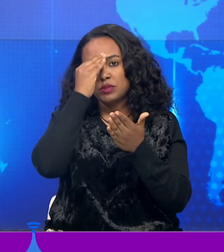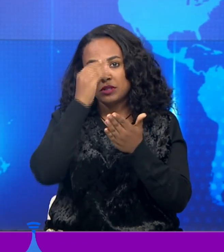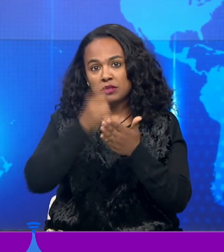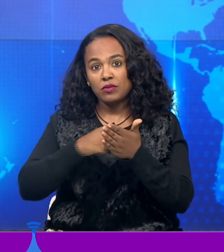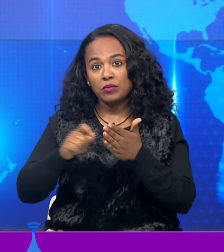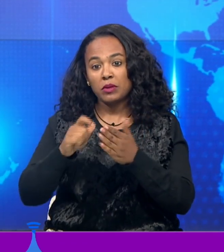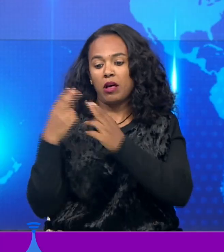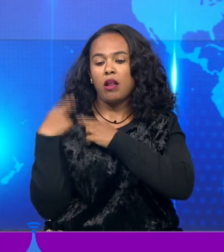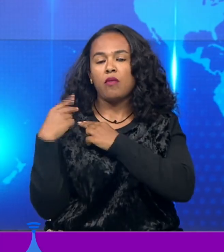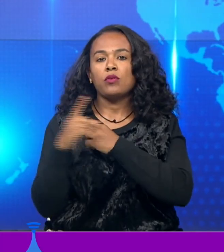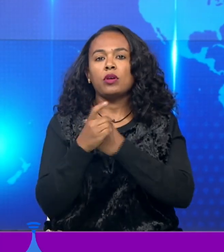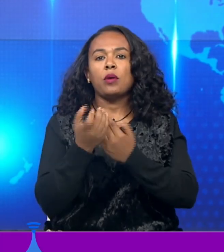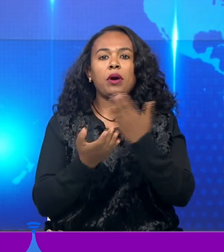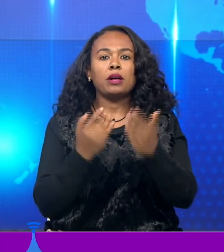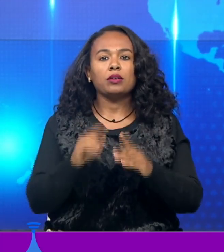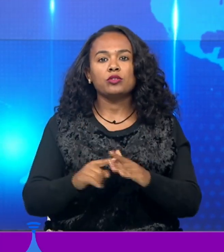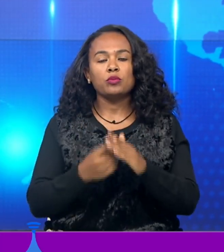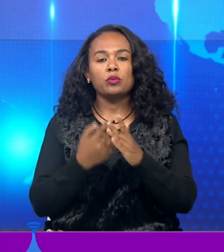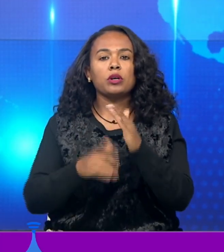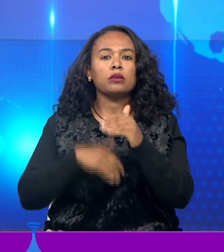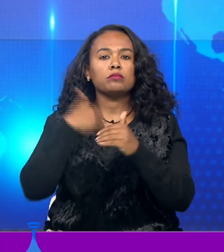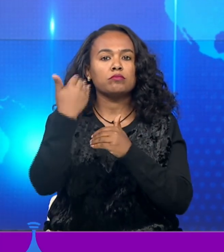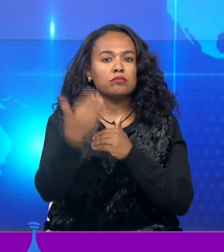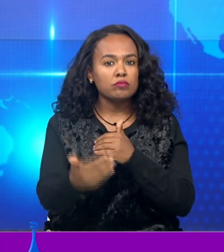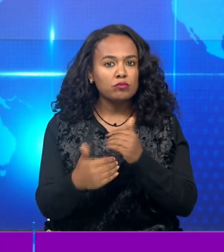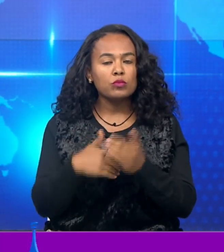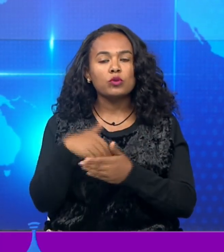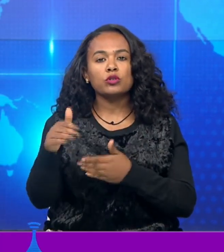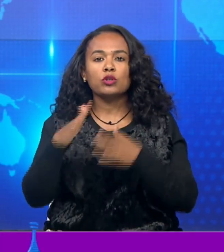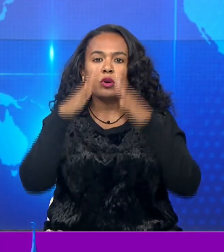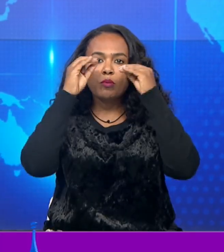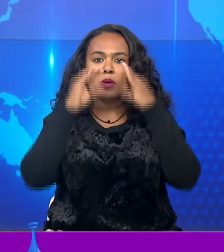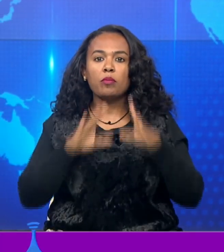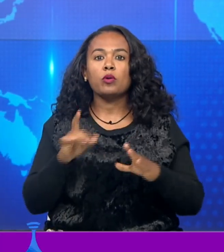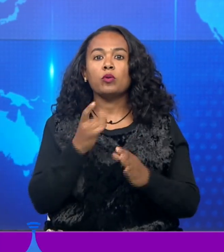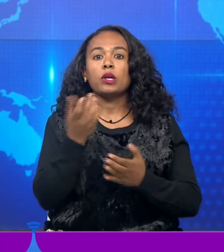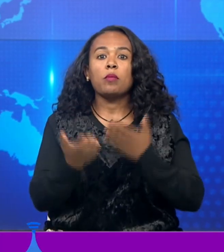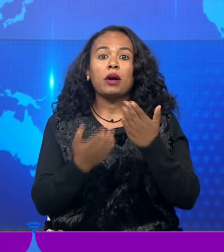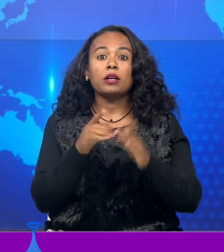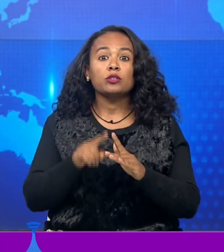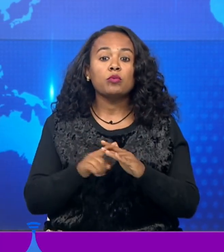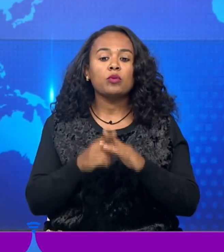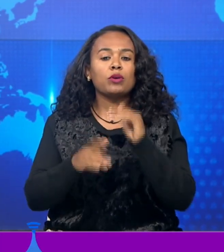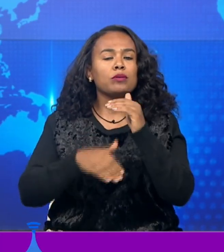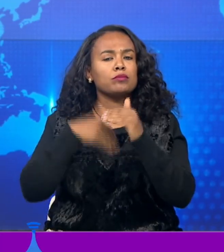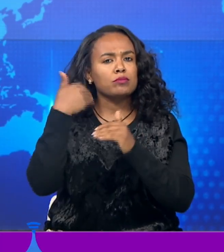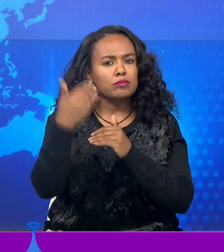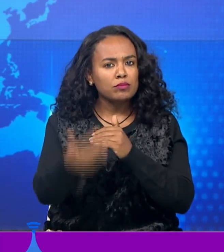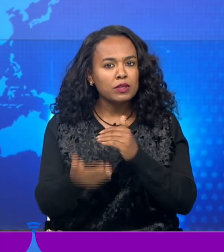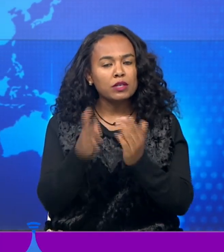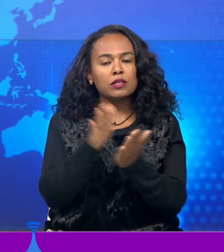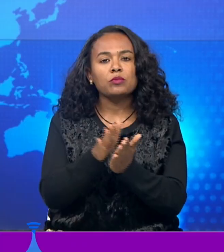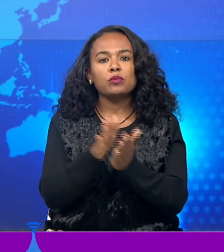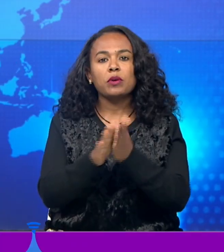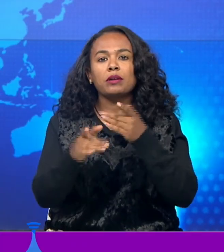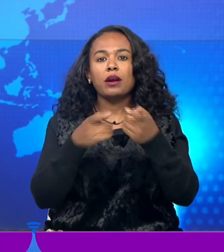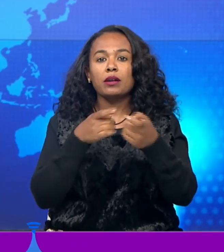ጀመርኩ። ከዛ ያንን ደግሞ ትቼ ወጥቼ እንደገና መምህር ሆኜ ማገልገል ጀመርኩ። መልሼ ደግሞ የትምህርት ቤት ዳይሬክተር